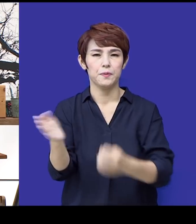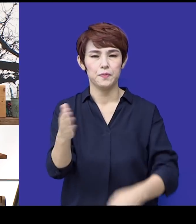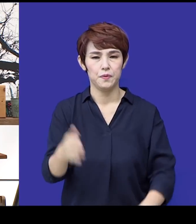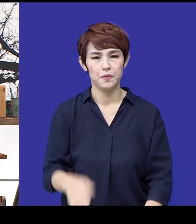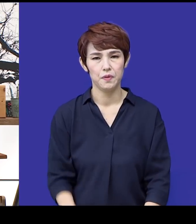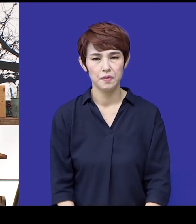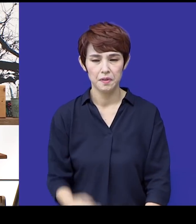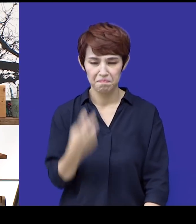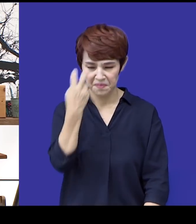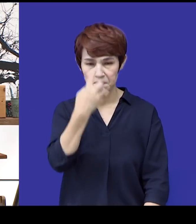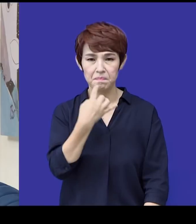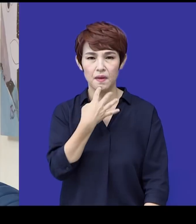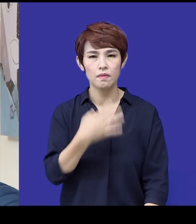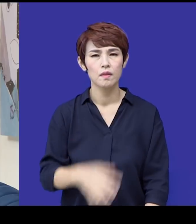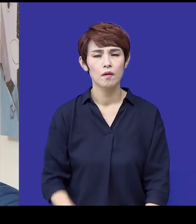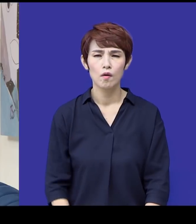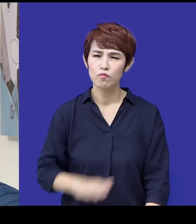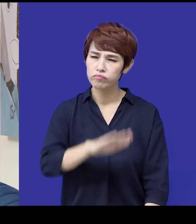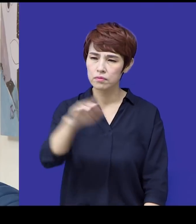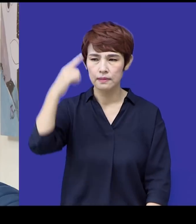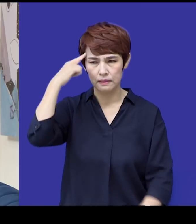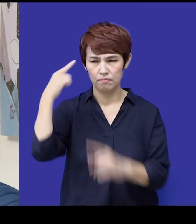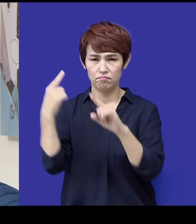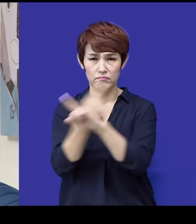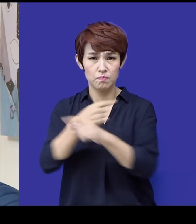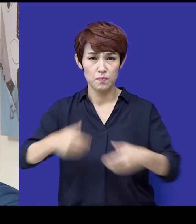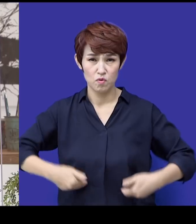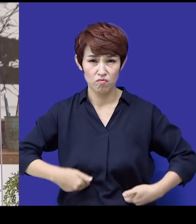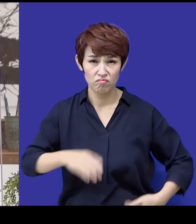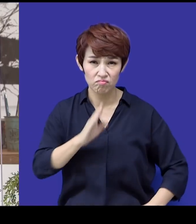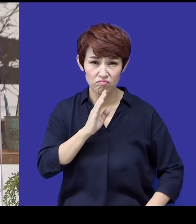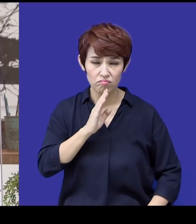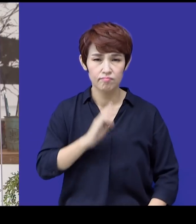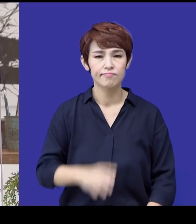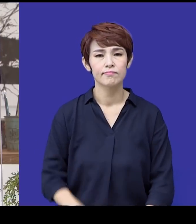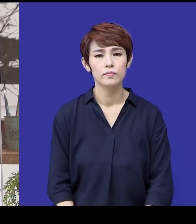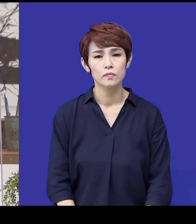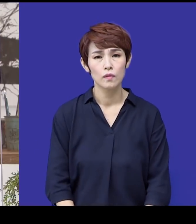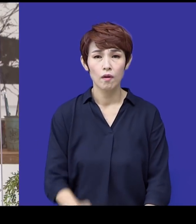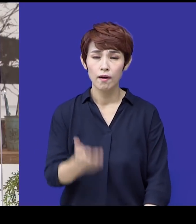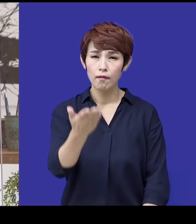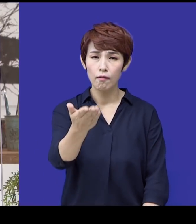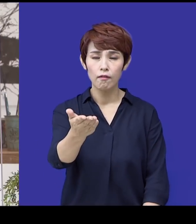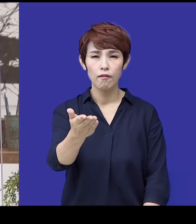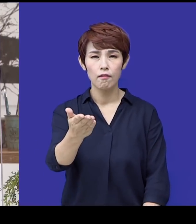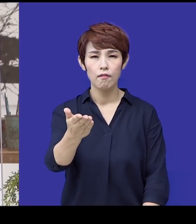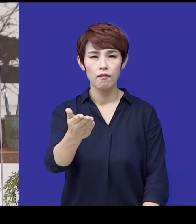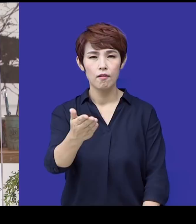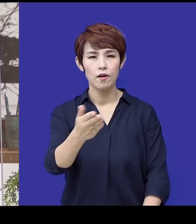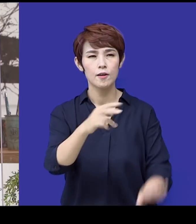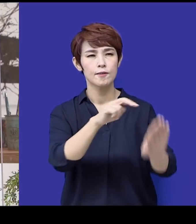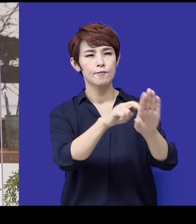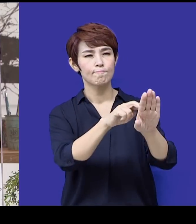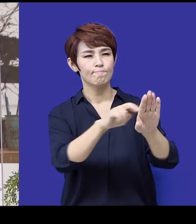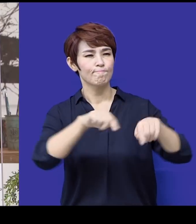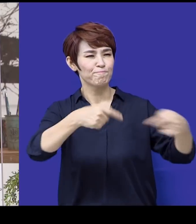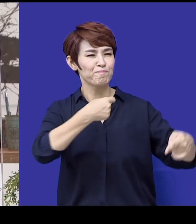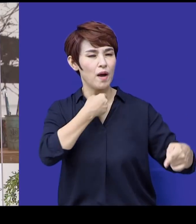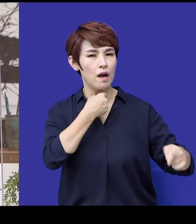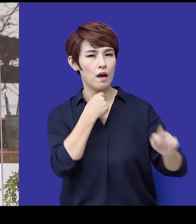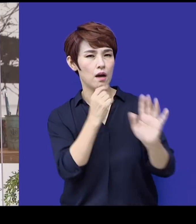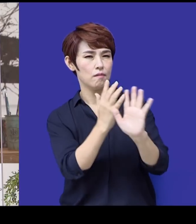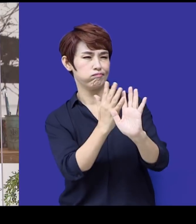이제 인식을 완전히 바꿔야 될 필요가 있다는 걸 알게 됐네요. 아니 요즘 장로님한테 진료받으려면은 줄 서야 한다고